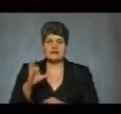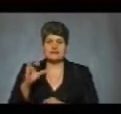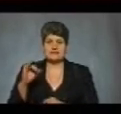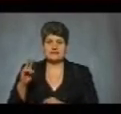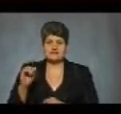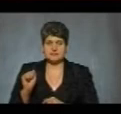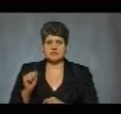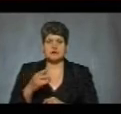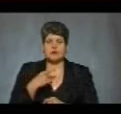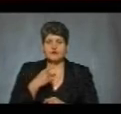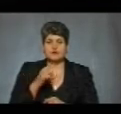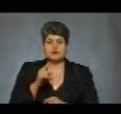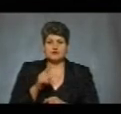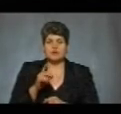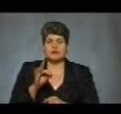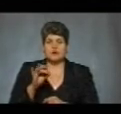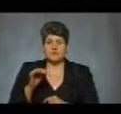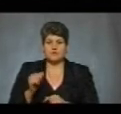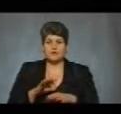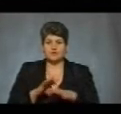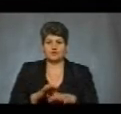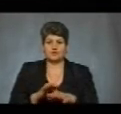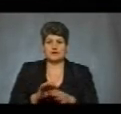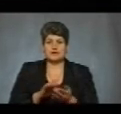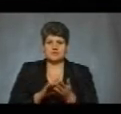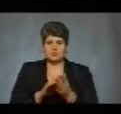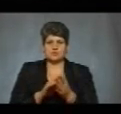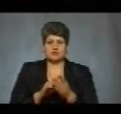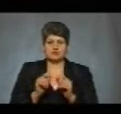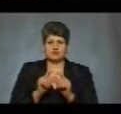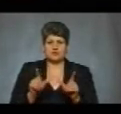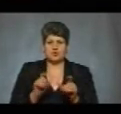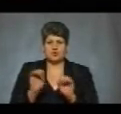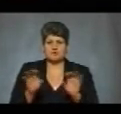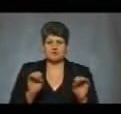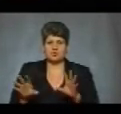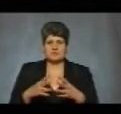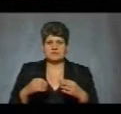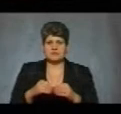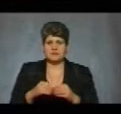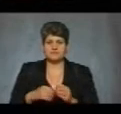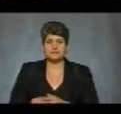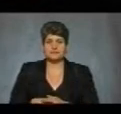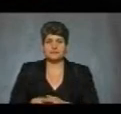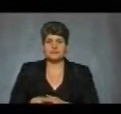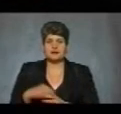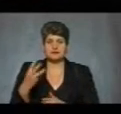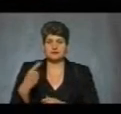словами Зоряни Роги, там їм проведуть екскурсію місцевою школою і розвезуть до сімей. 31 година їхали